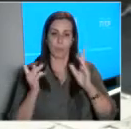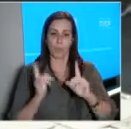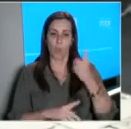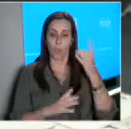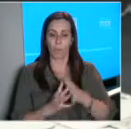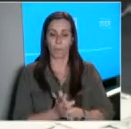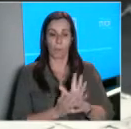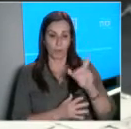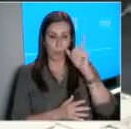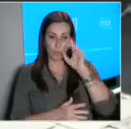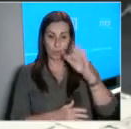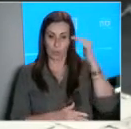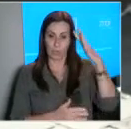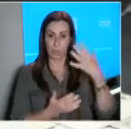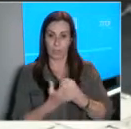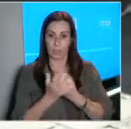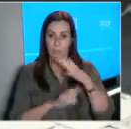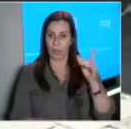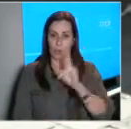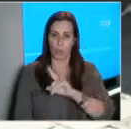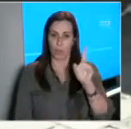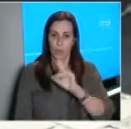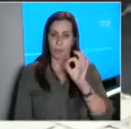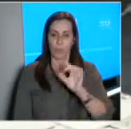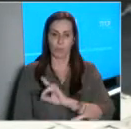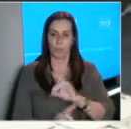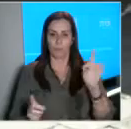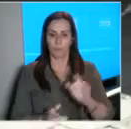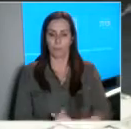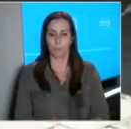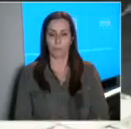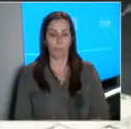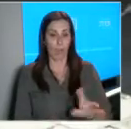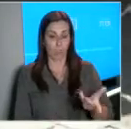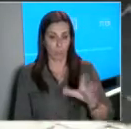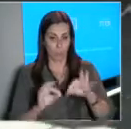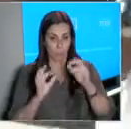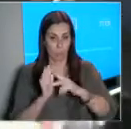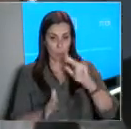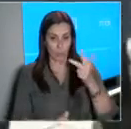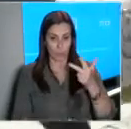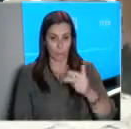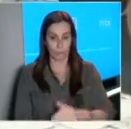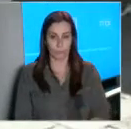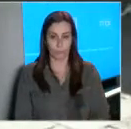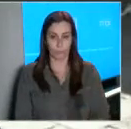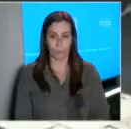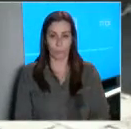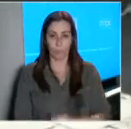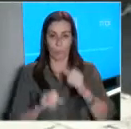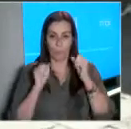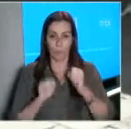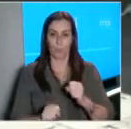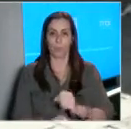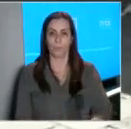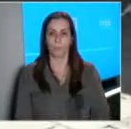שקורה. את חושבת שגנץ הצליח להרכיב בסופו לא, של דבר? לא, בשום אופן לא. אז לדעתך הולכים לבחירות שלישיות או שיש איזה בטוח,